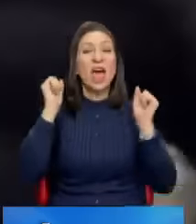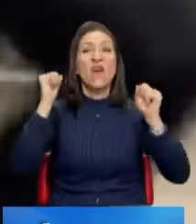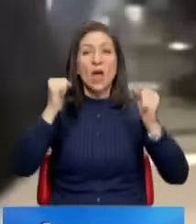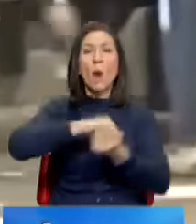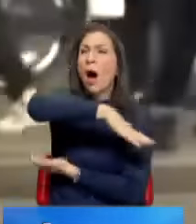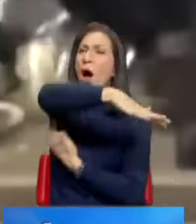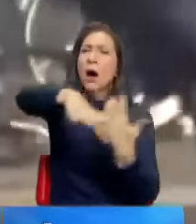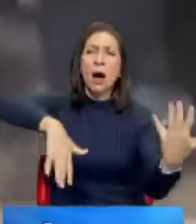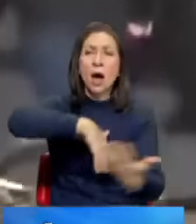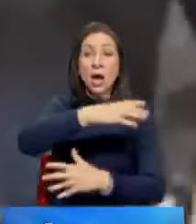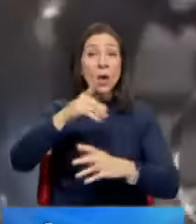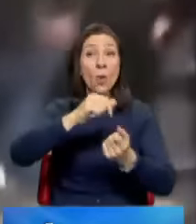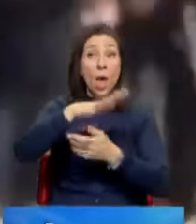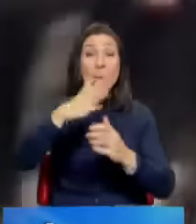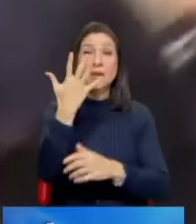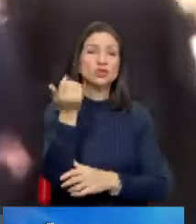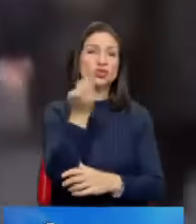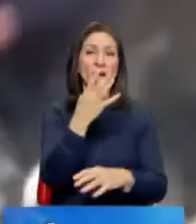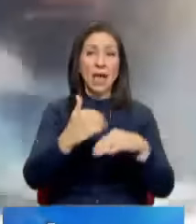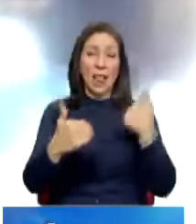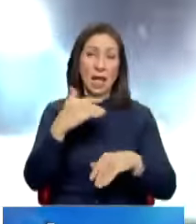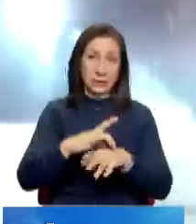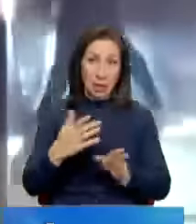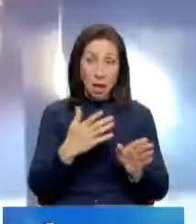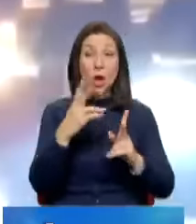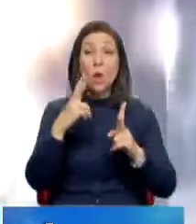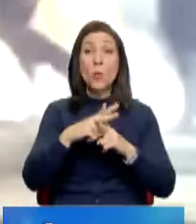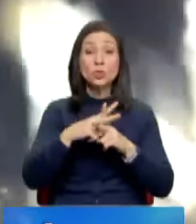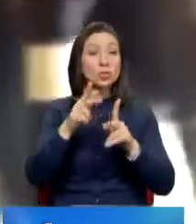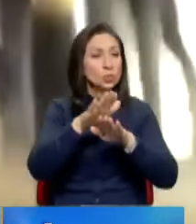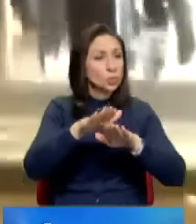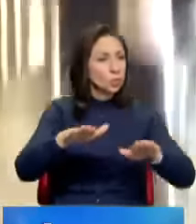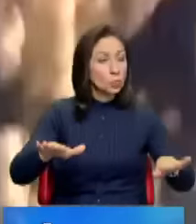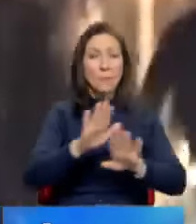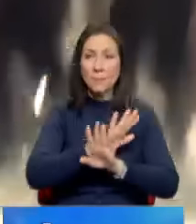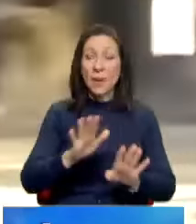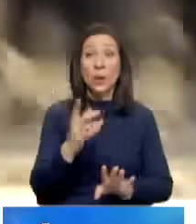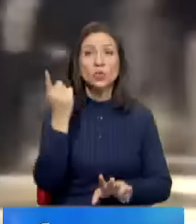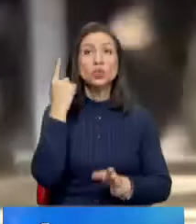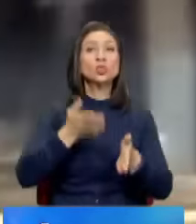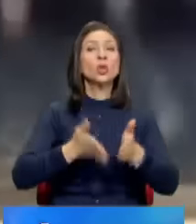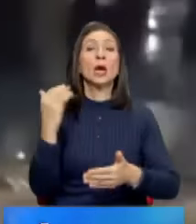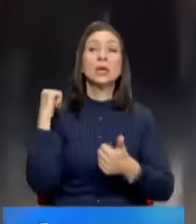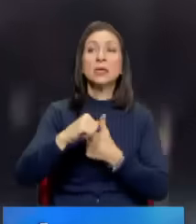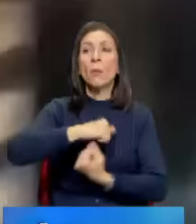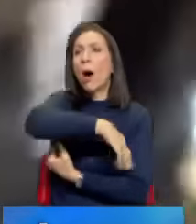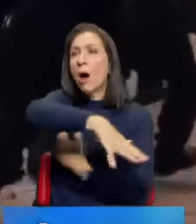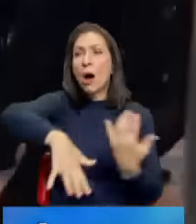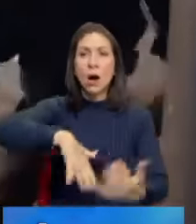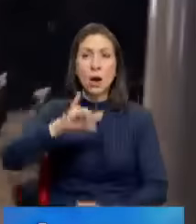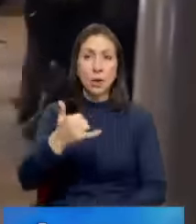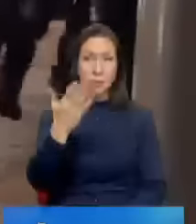taraftarları birbirine girdi. Çıkan olaylarda 5 kişi yaralandı. Polis suların durulmasını sağlamıştı ancak dün sokaklar yine savaş alanına